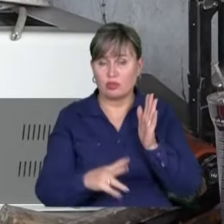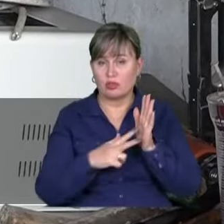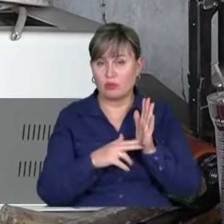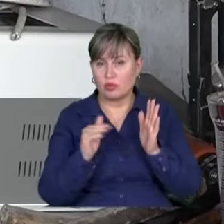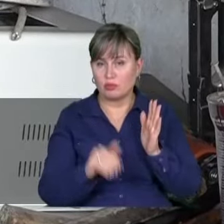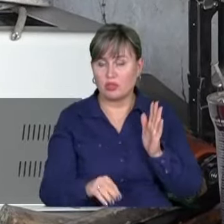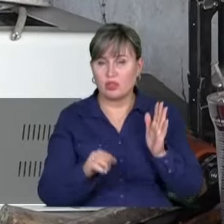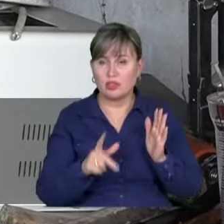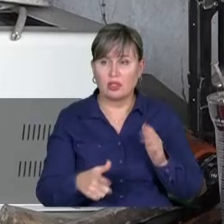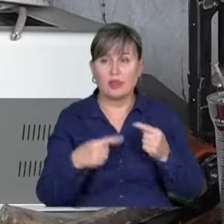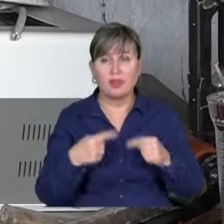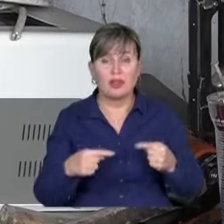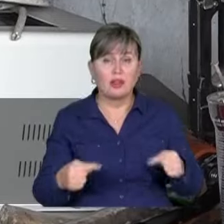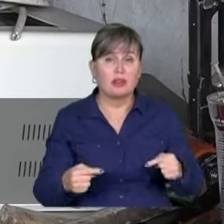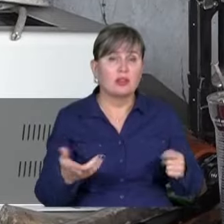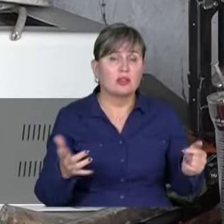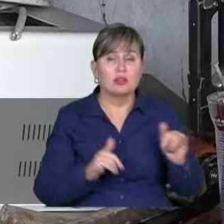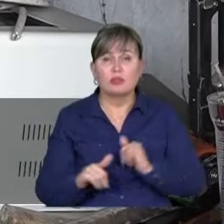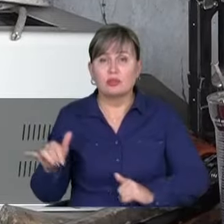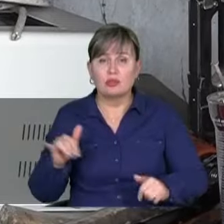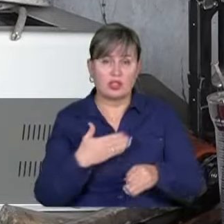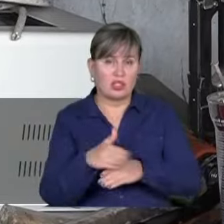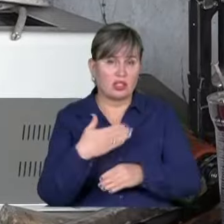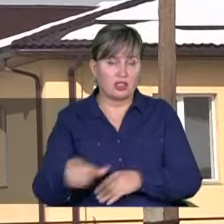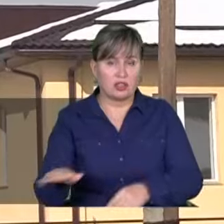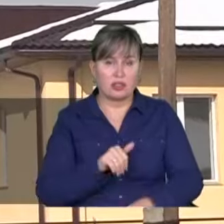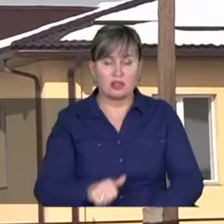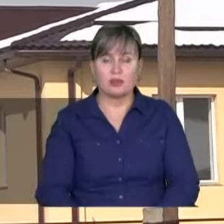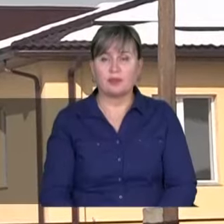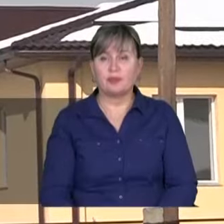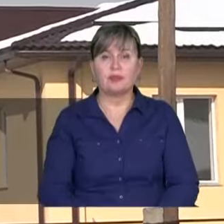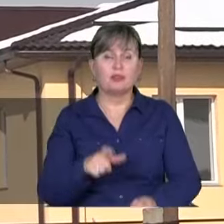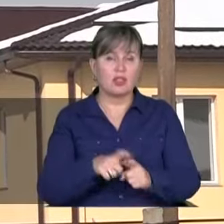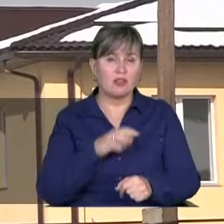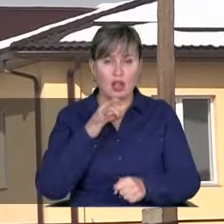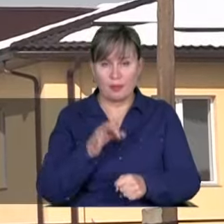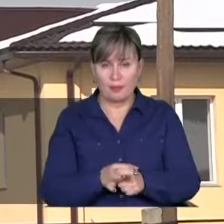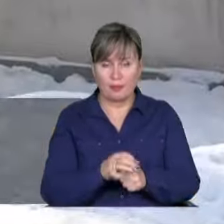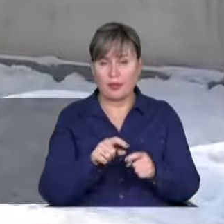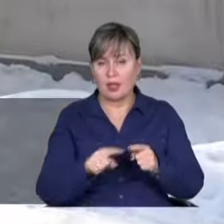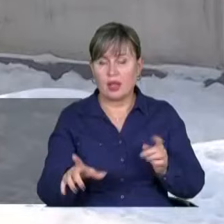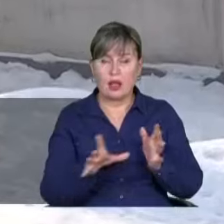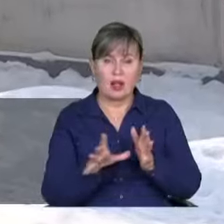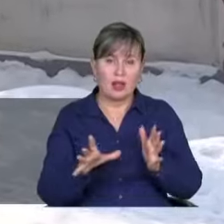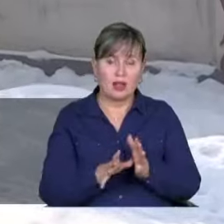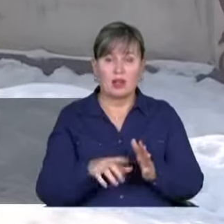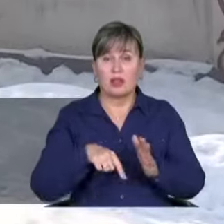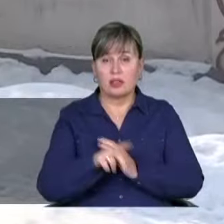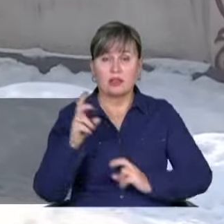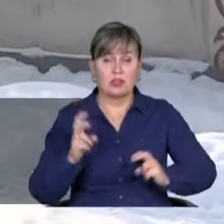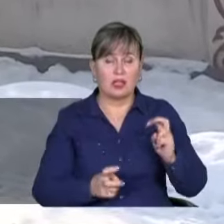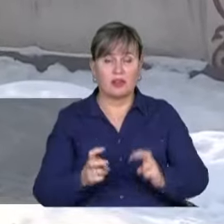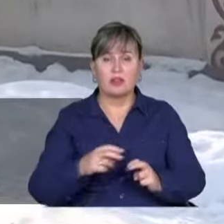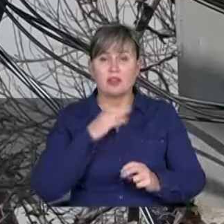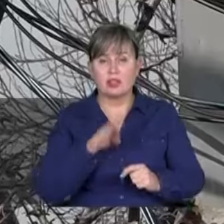тысяч тенге. Некоторые от безысходности берут их в кредит. По словам ответственных, напряжение электроэнергии на подстанции достаточно